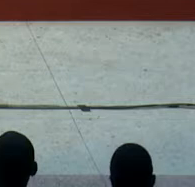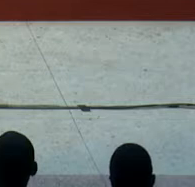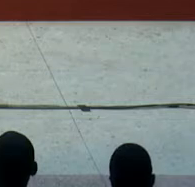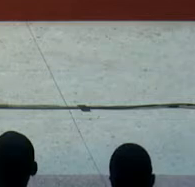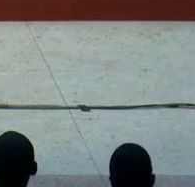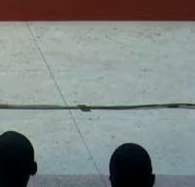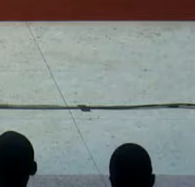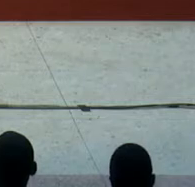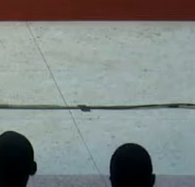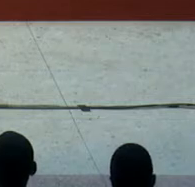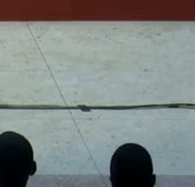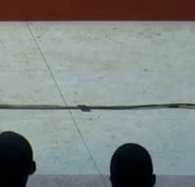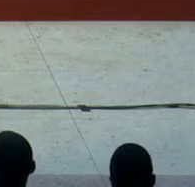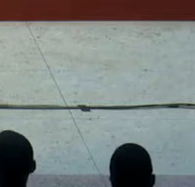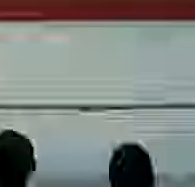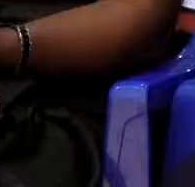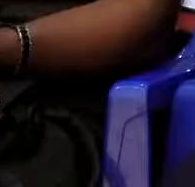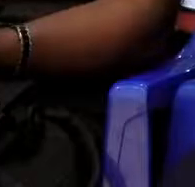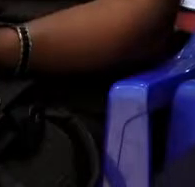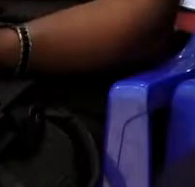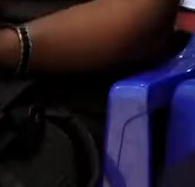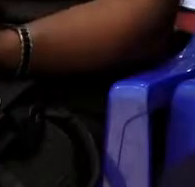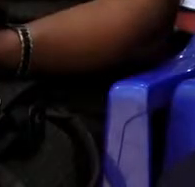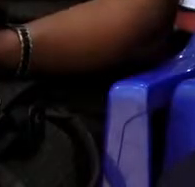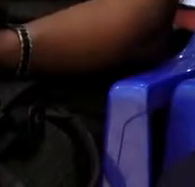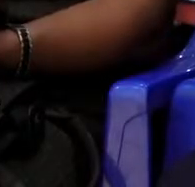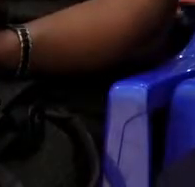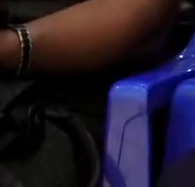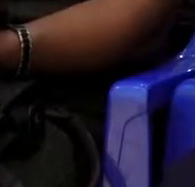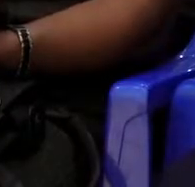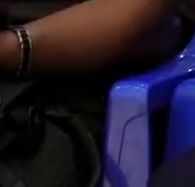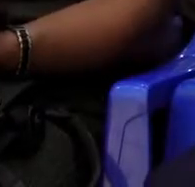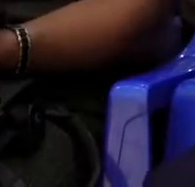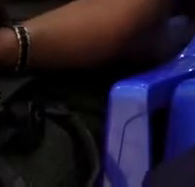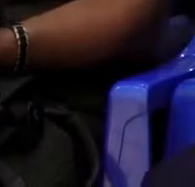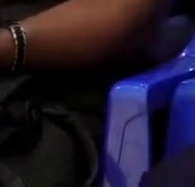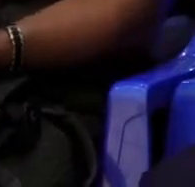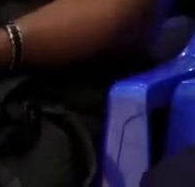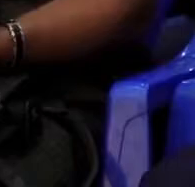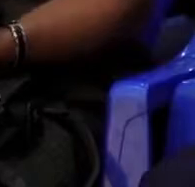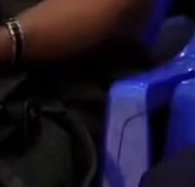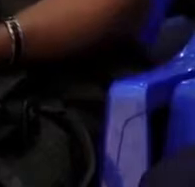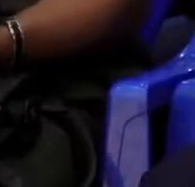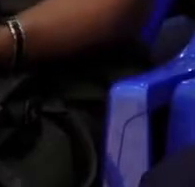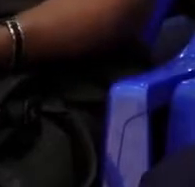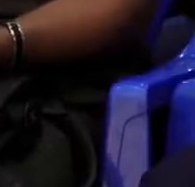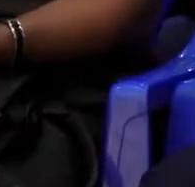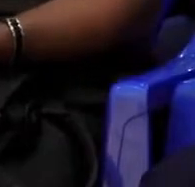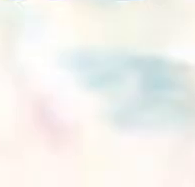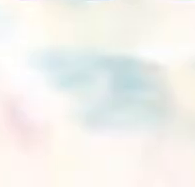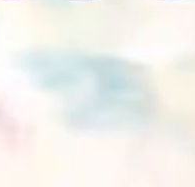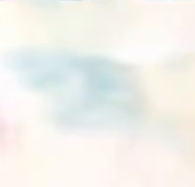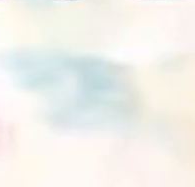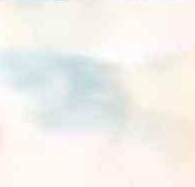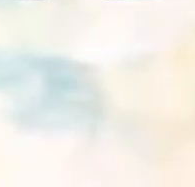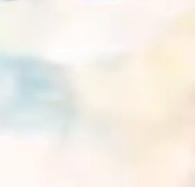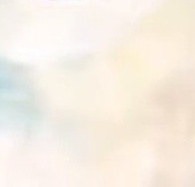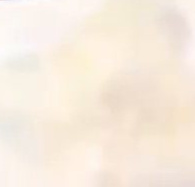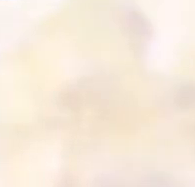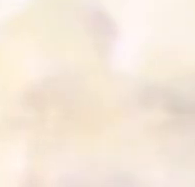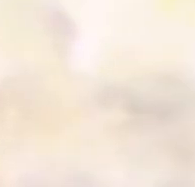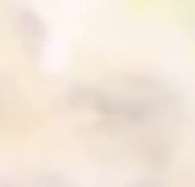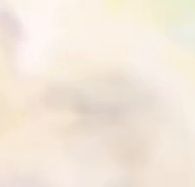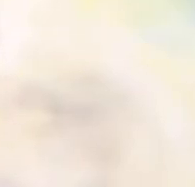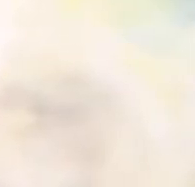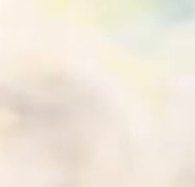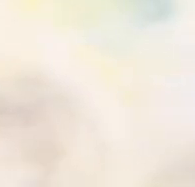isiyoharibika. Haleluya! Pigeni mbio namna hiyo. Swali la msingi: kwa nini tuna uhakika gani ya